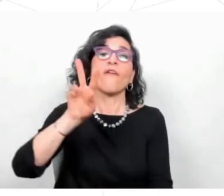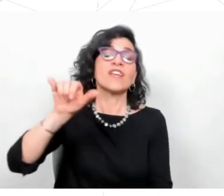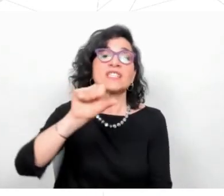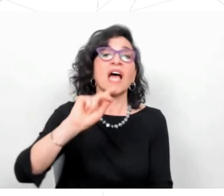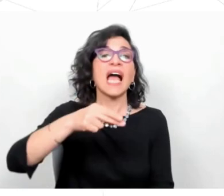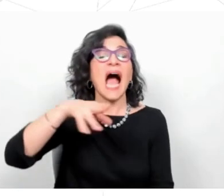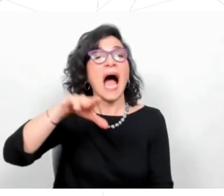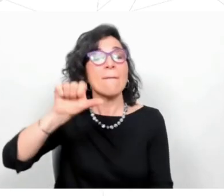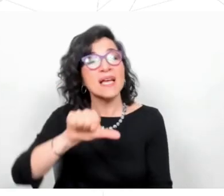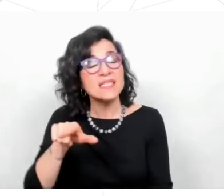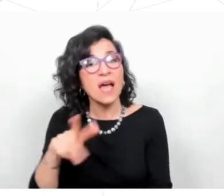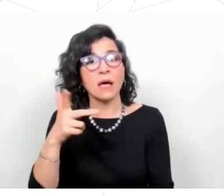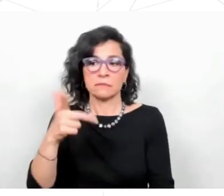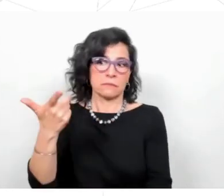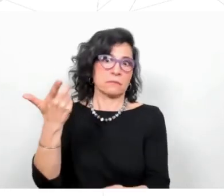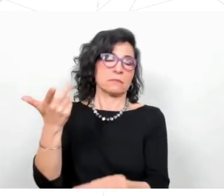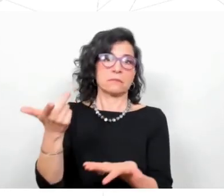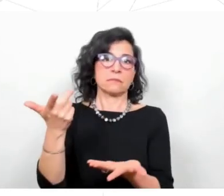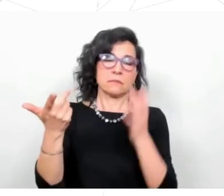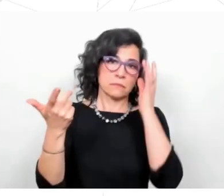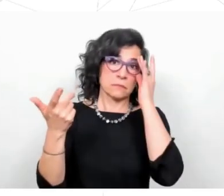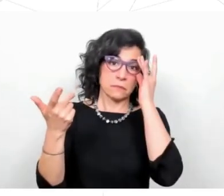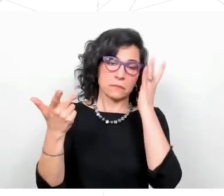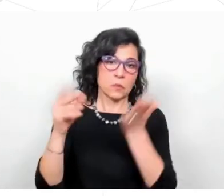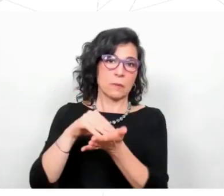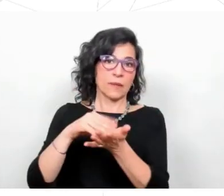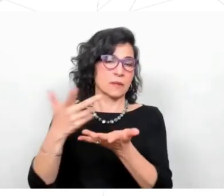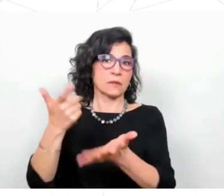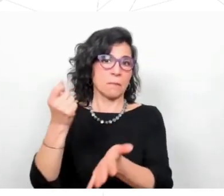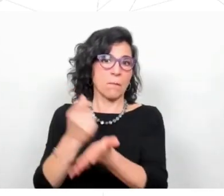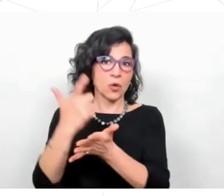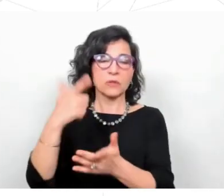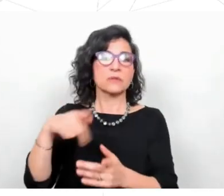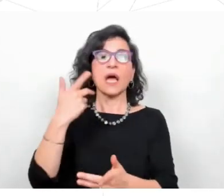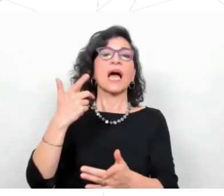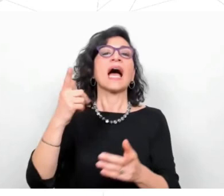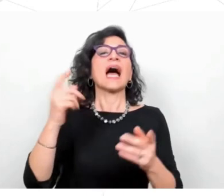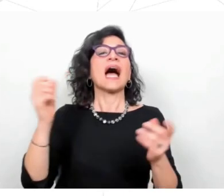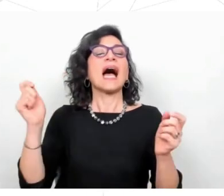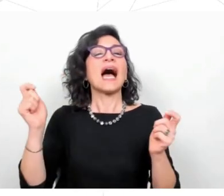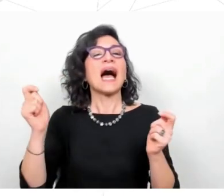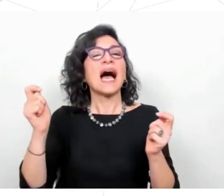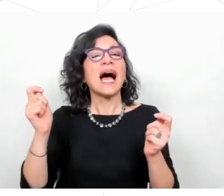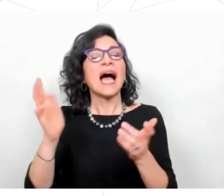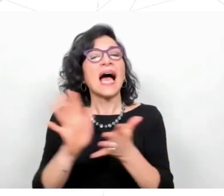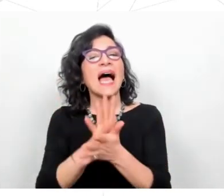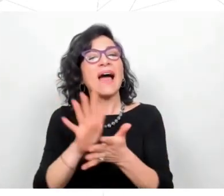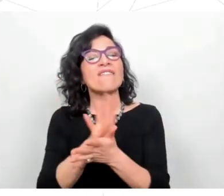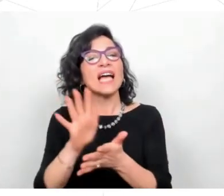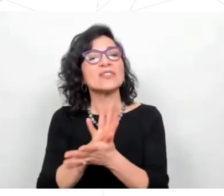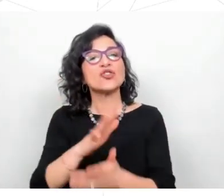una presenza storica, soprattutto quando abbiamo potuto fare le attività, gli eventi offline, è stata quella di Ivan Venturi,